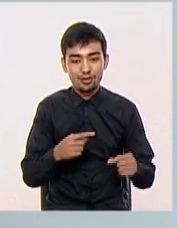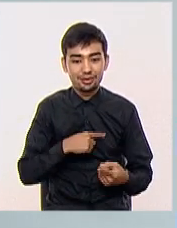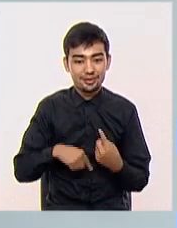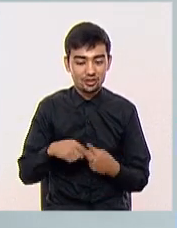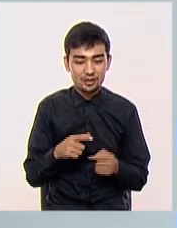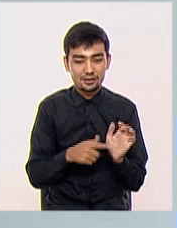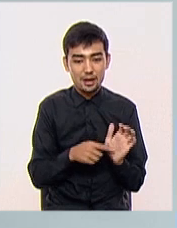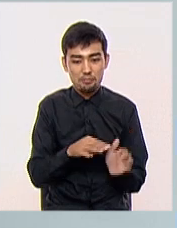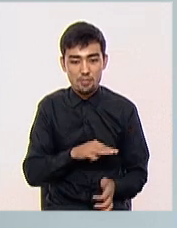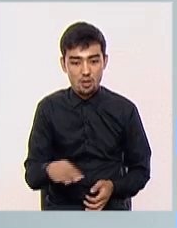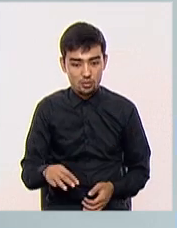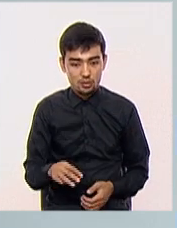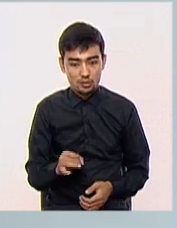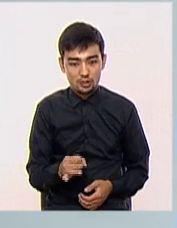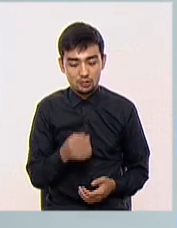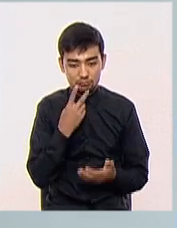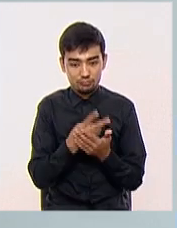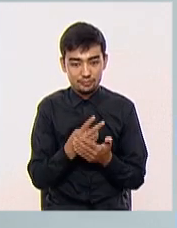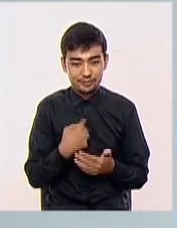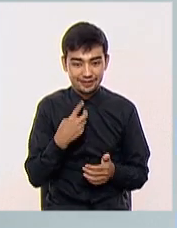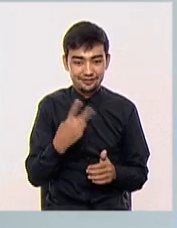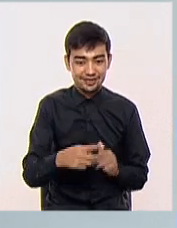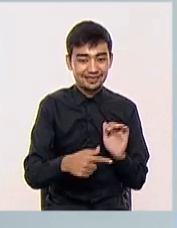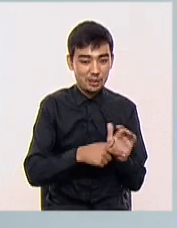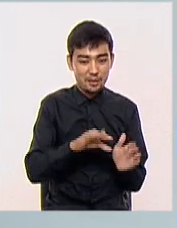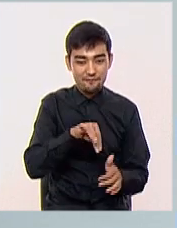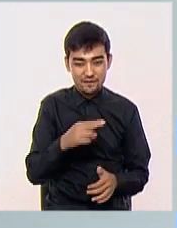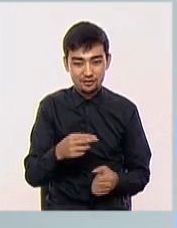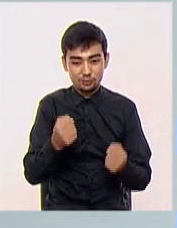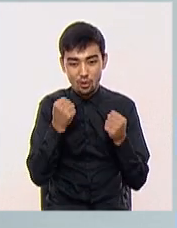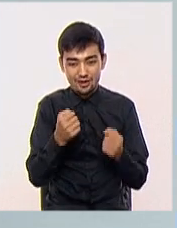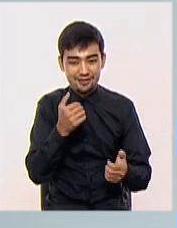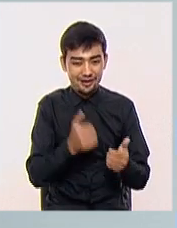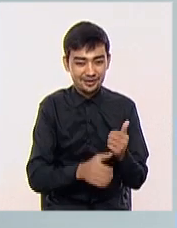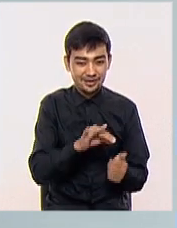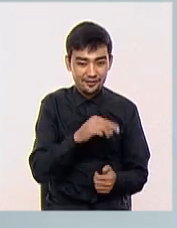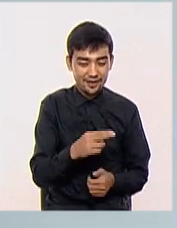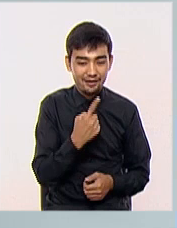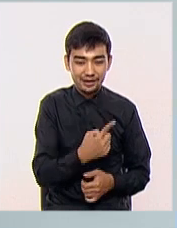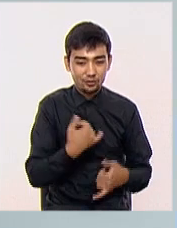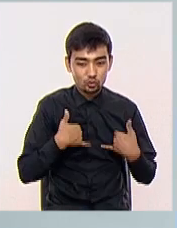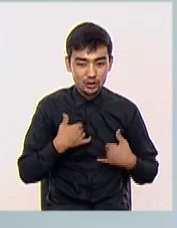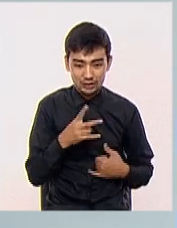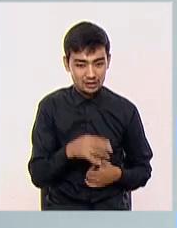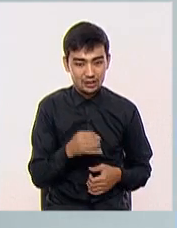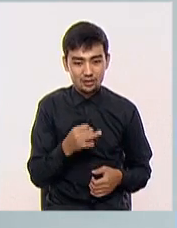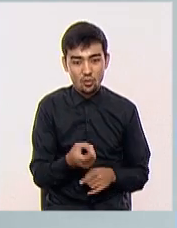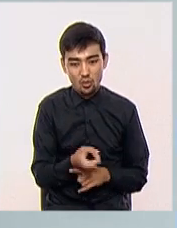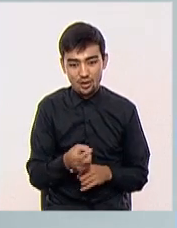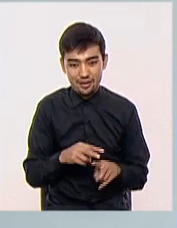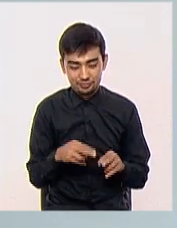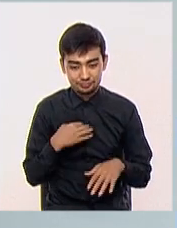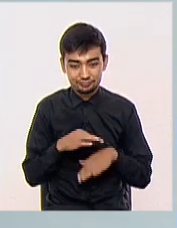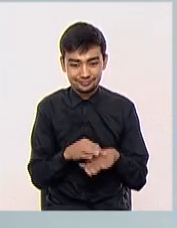7 миллионов. Вот представьте, если даже мы на 27 видов спорта, а в каждом виде может быть не один тренер, а вот как в хоккее 8